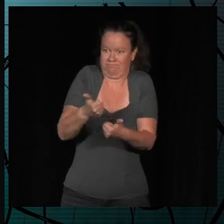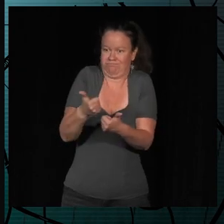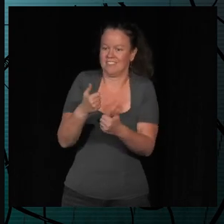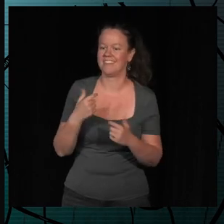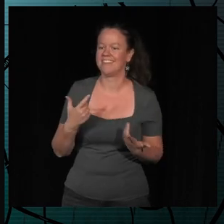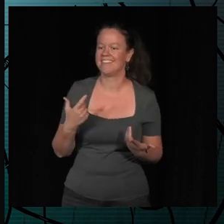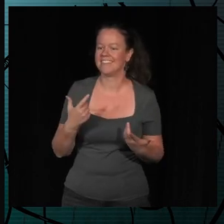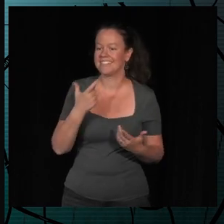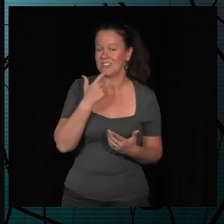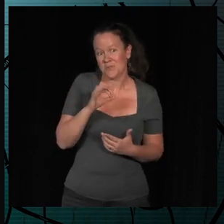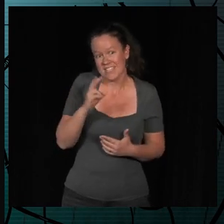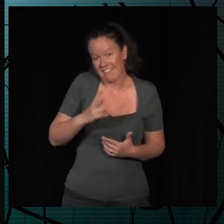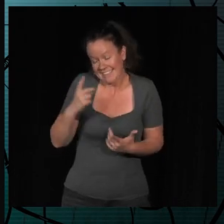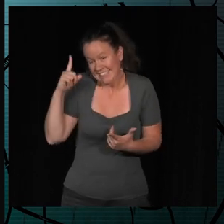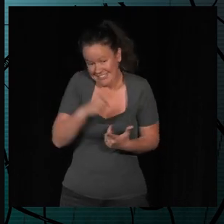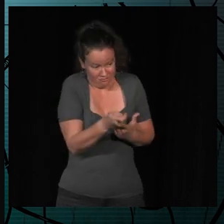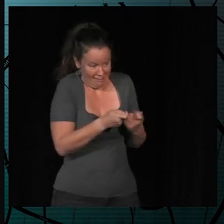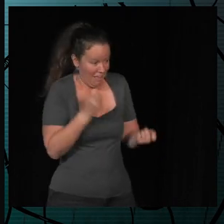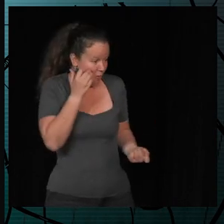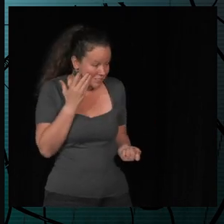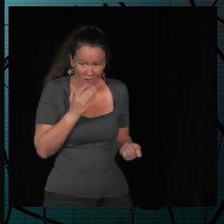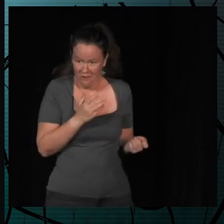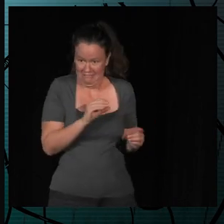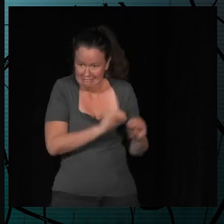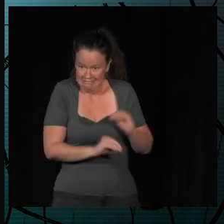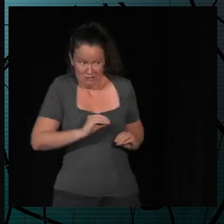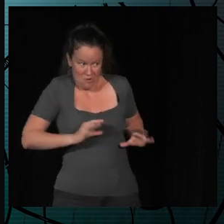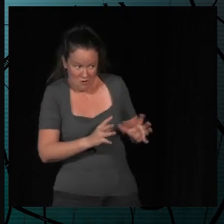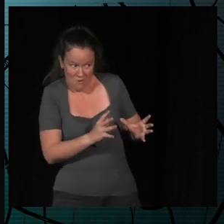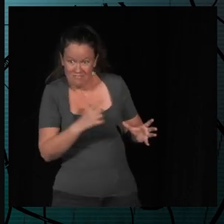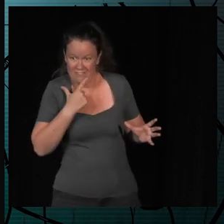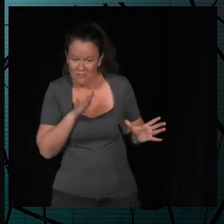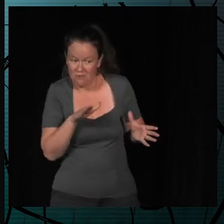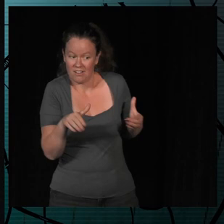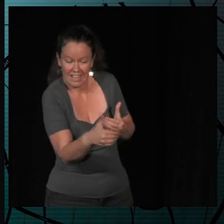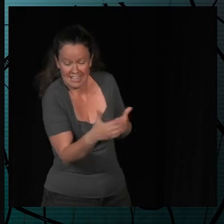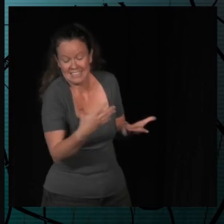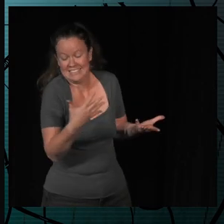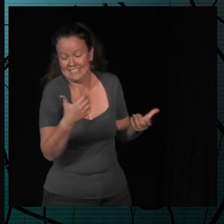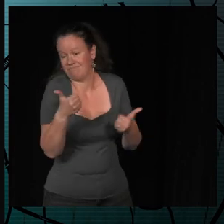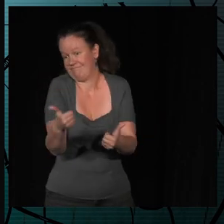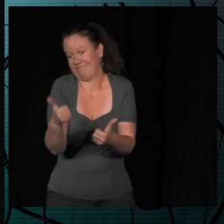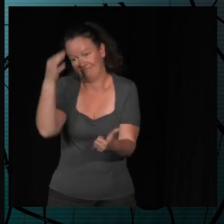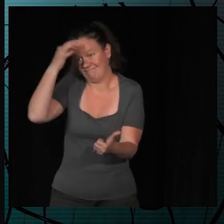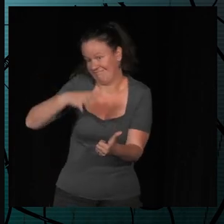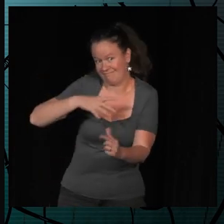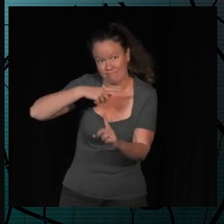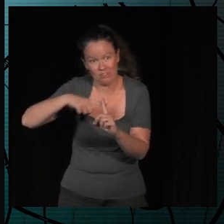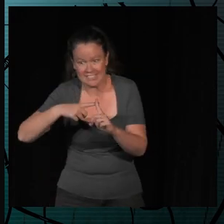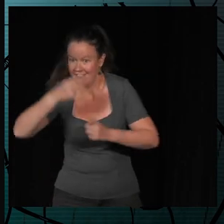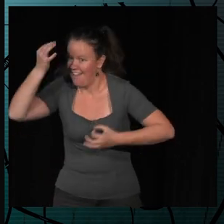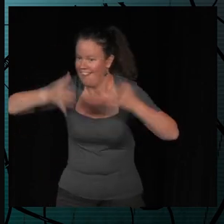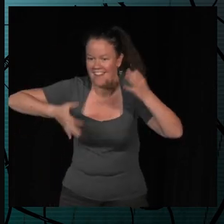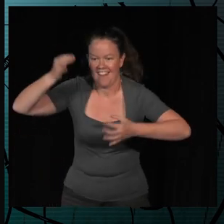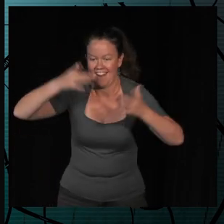de cette de cette cette capacité qu'on les AD de n'accepter aucune règle de tout essayer et donc d'innover et vous